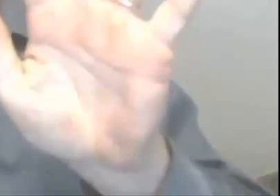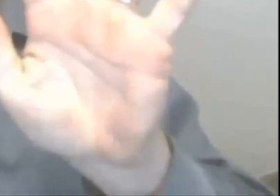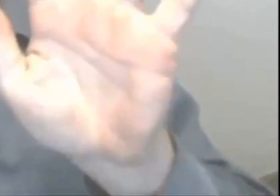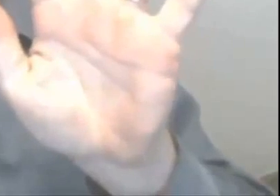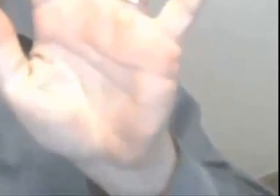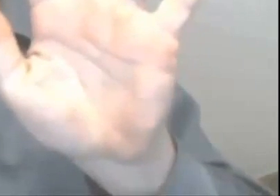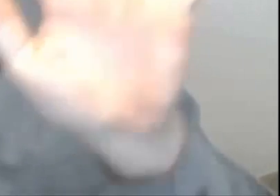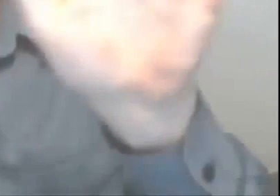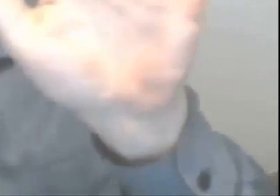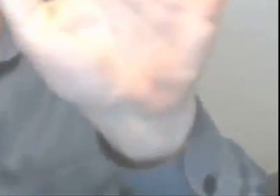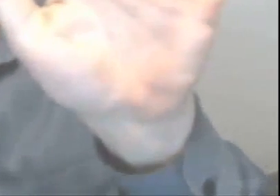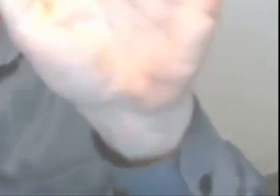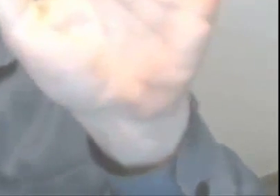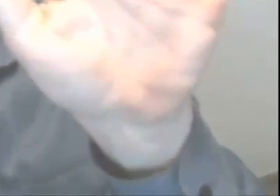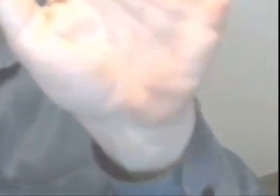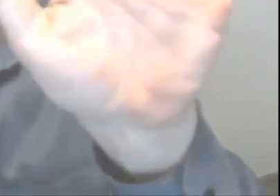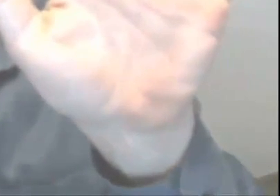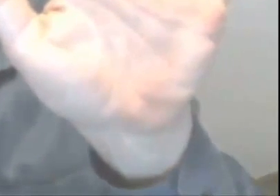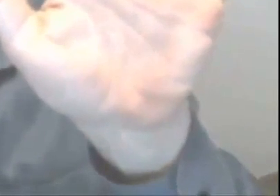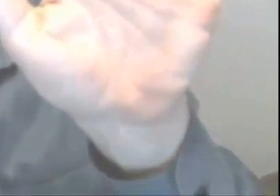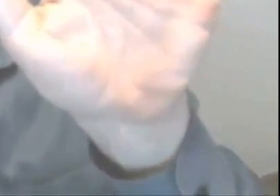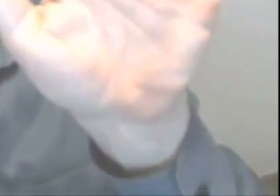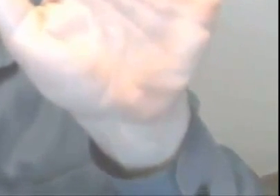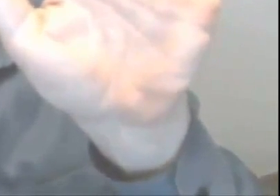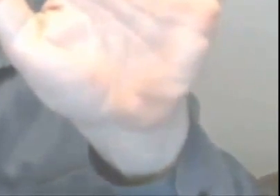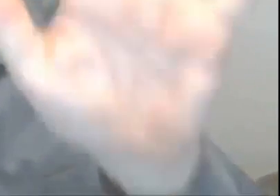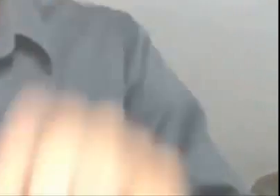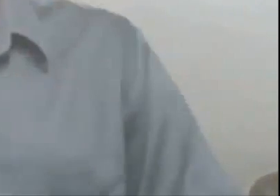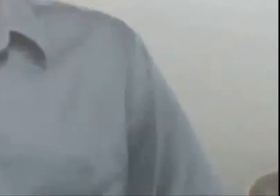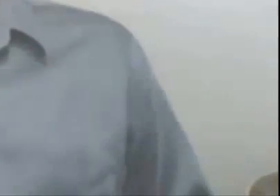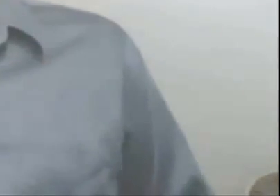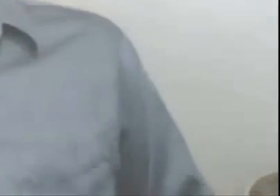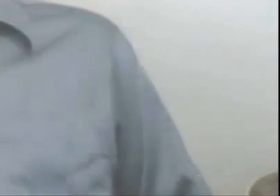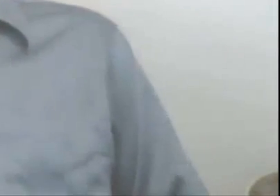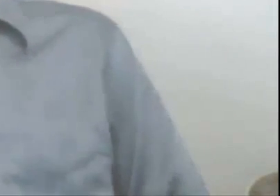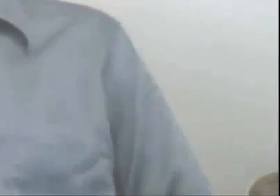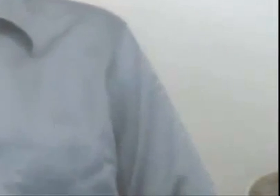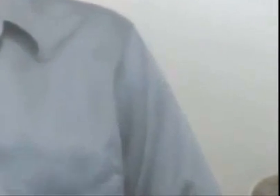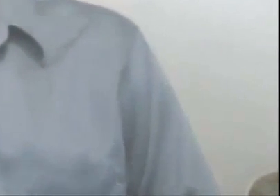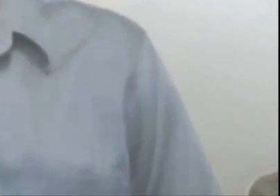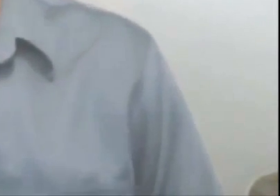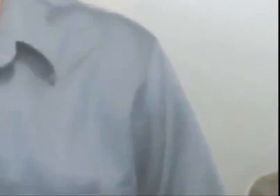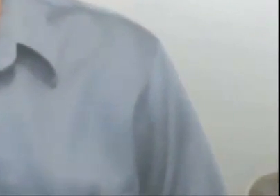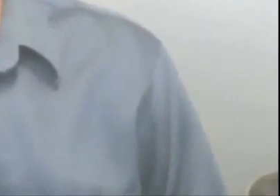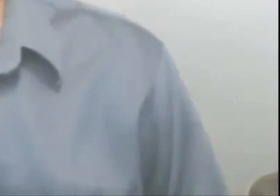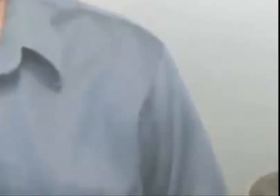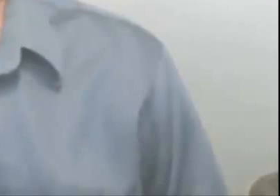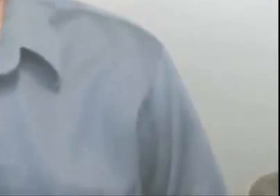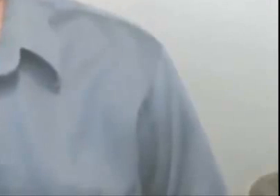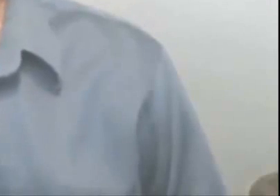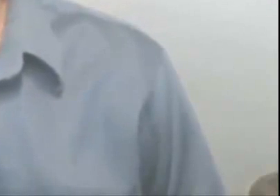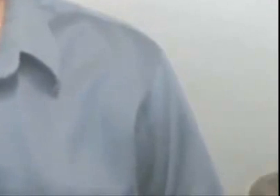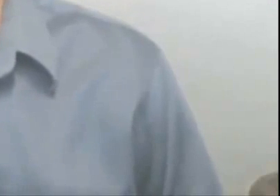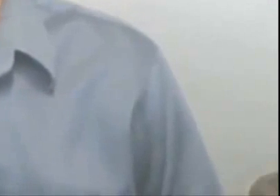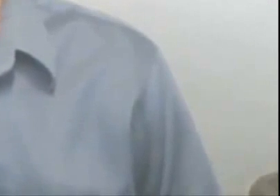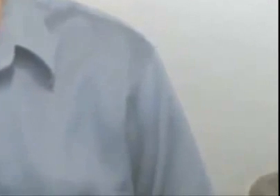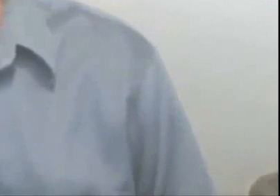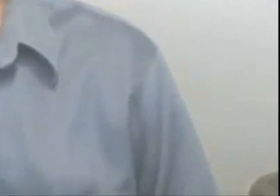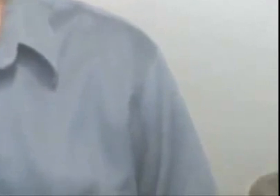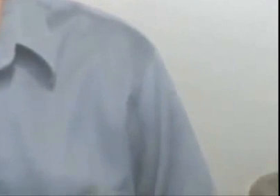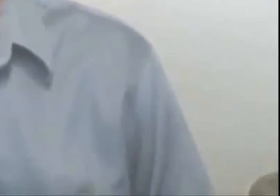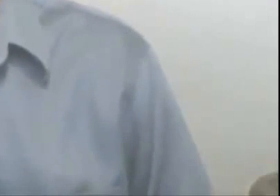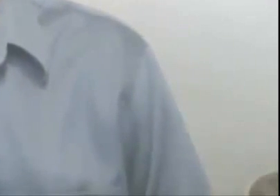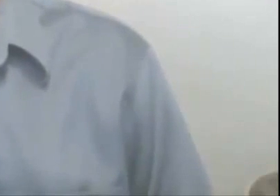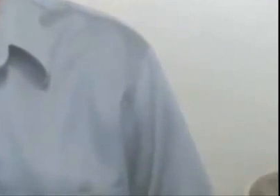non, ça, non, ça. Comme ça. Qu'est-ce que c'est? 8. Voilà, voilà, voilà. Bienvenue à leçon 1.8 qui